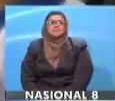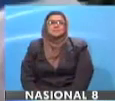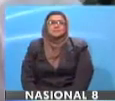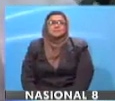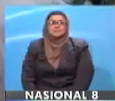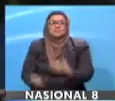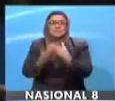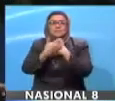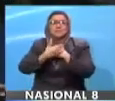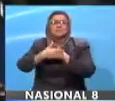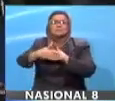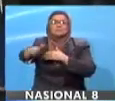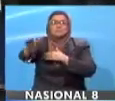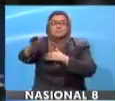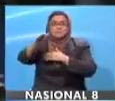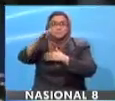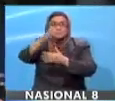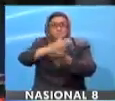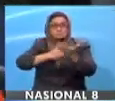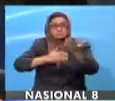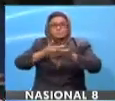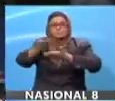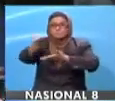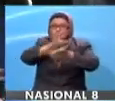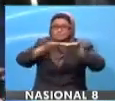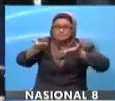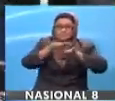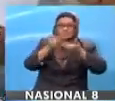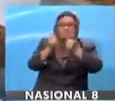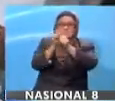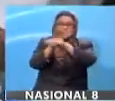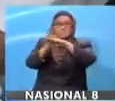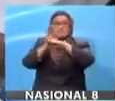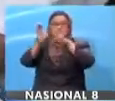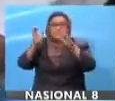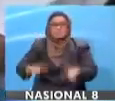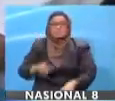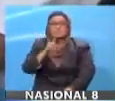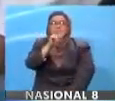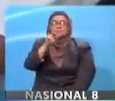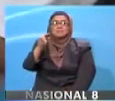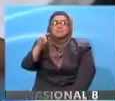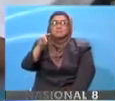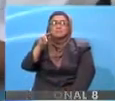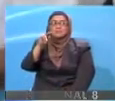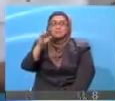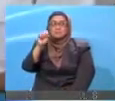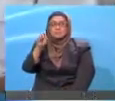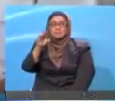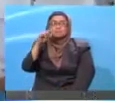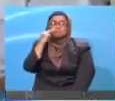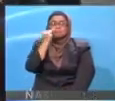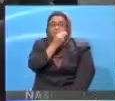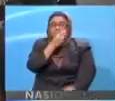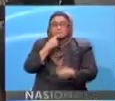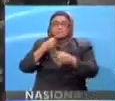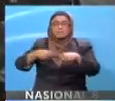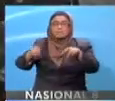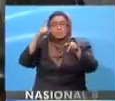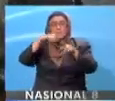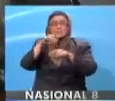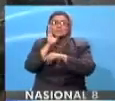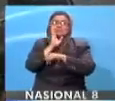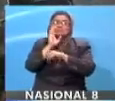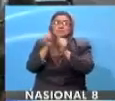Selepas sesi ramah mesra dengan para peniaga, Tan Sri Muhyiddin meluangkan masa bersarapan bersama masyarakat setempat dan dijamu dengan